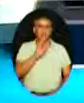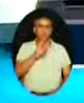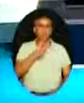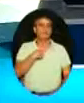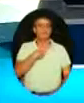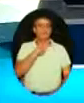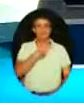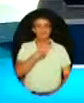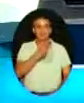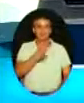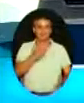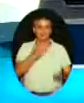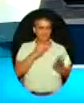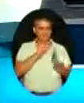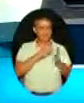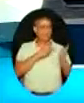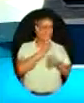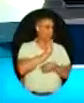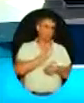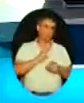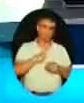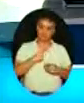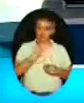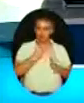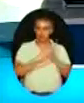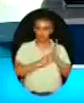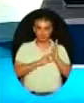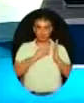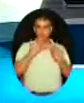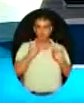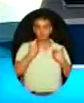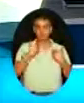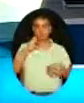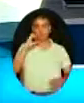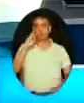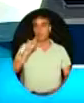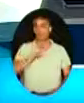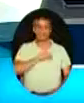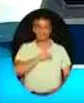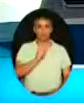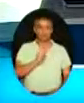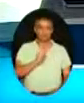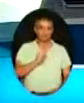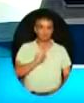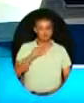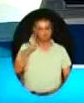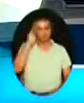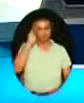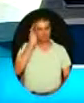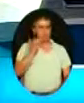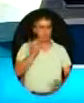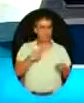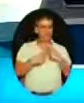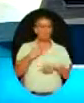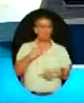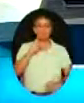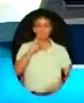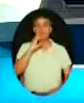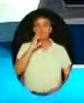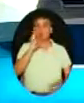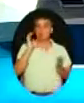אני מדבר על חקיקה. קריאת ביניים אישית. אני מדבר על חקיקה. ושמספרים שכחלון לא מסכים לזה, צריכים לחשוב לו בהפך. האם